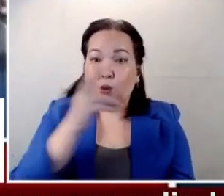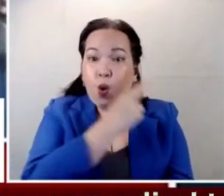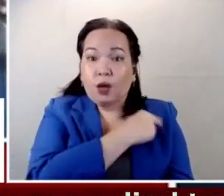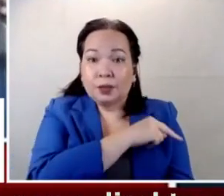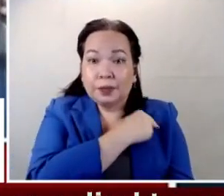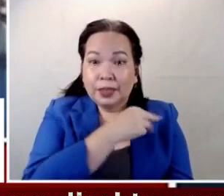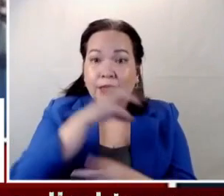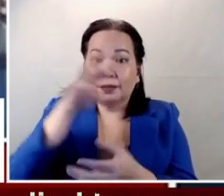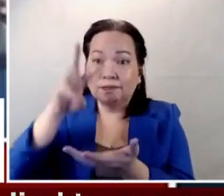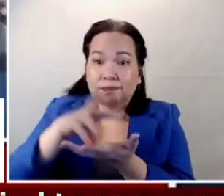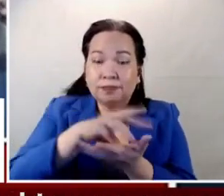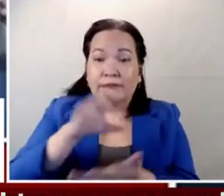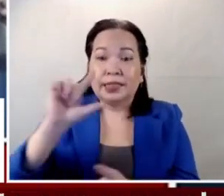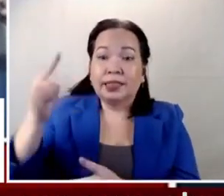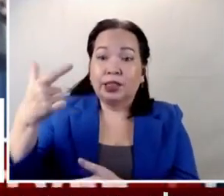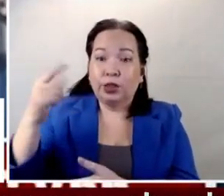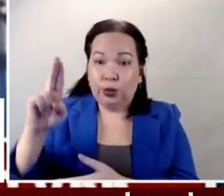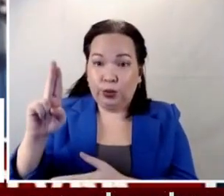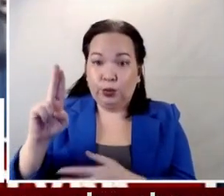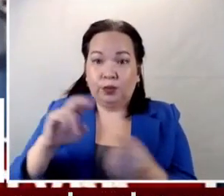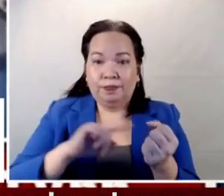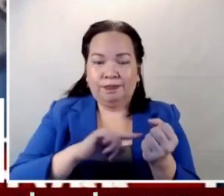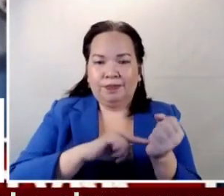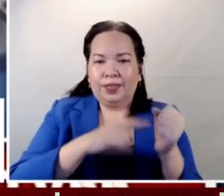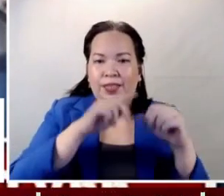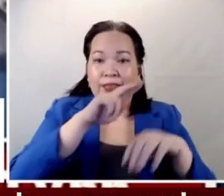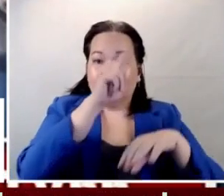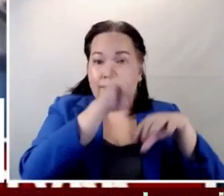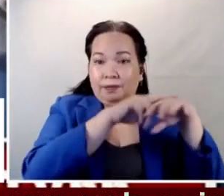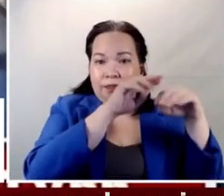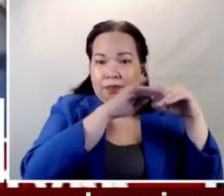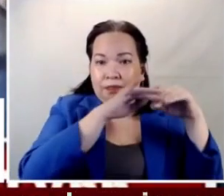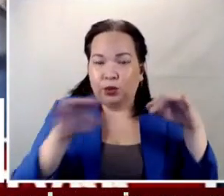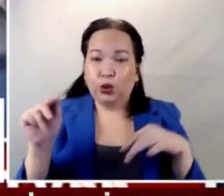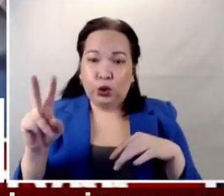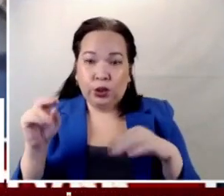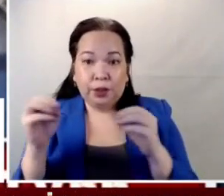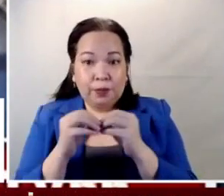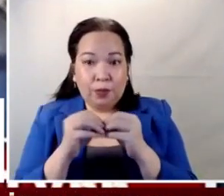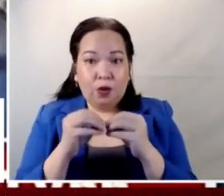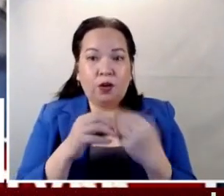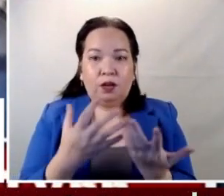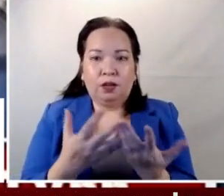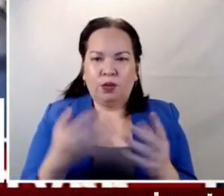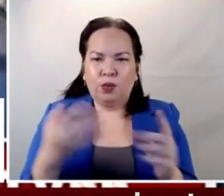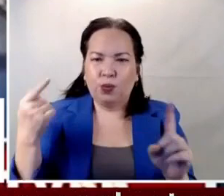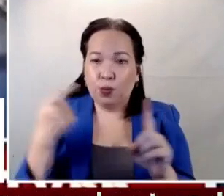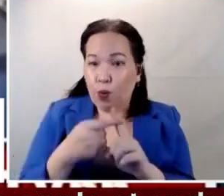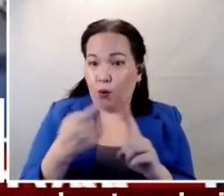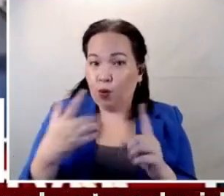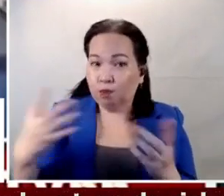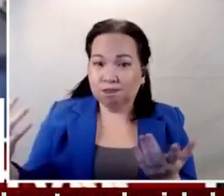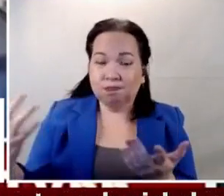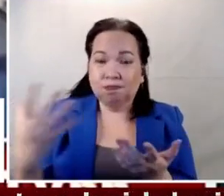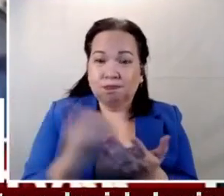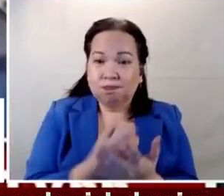ospital na nagsimula na sa national, no? Ang target po natin dito sa pilot na ito